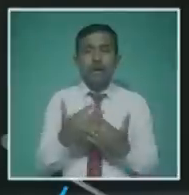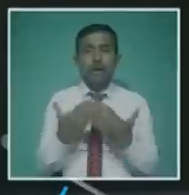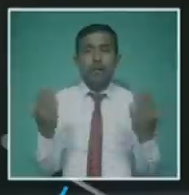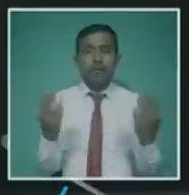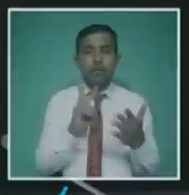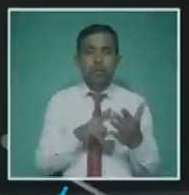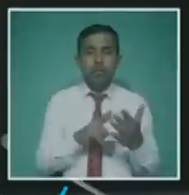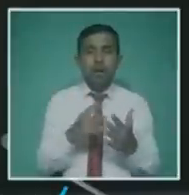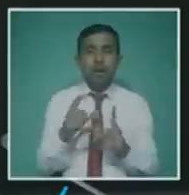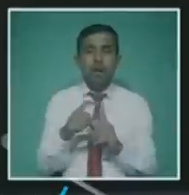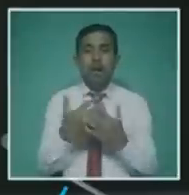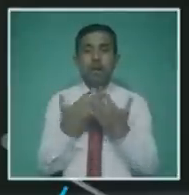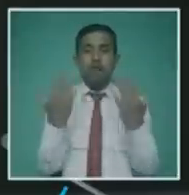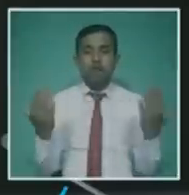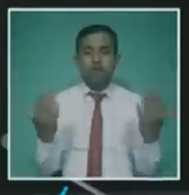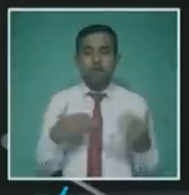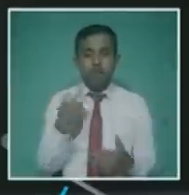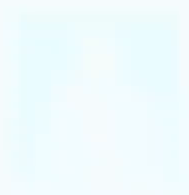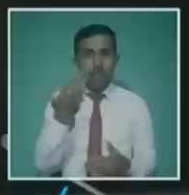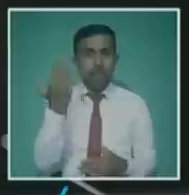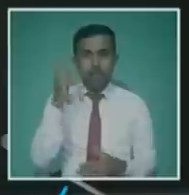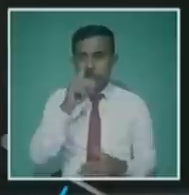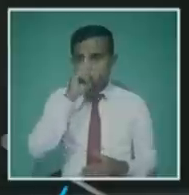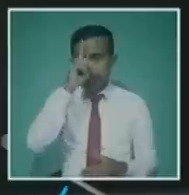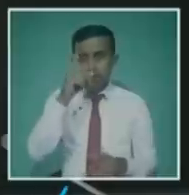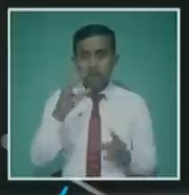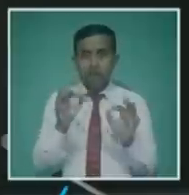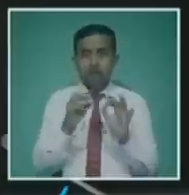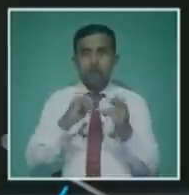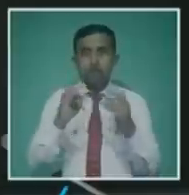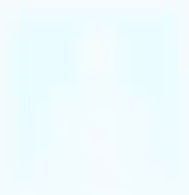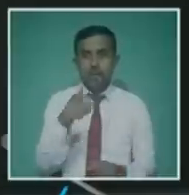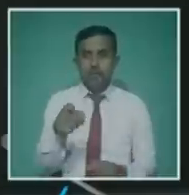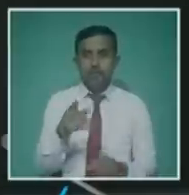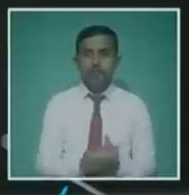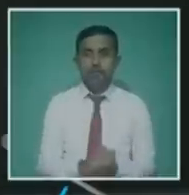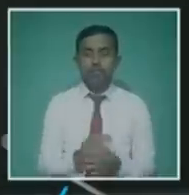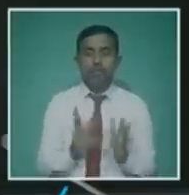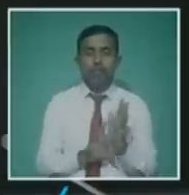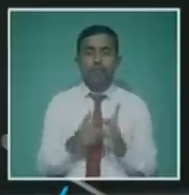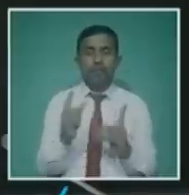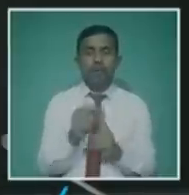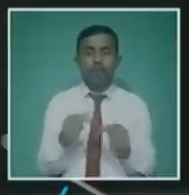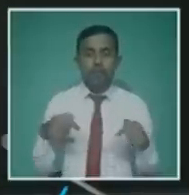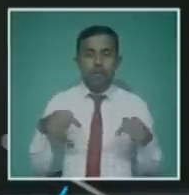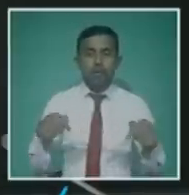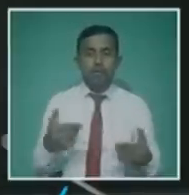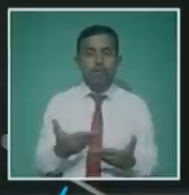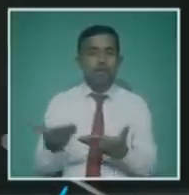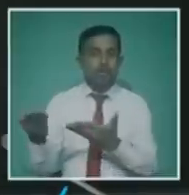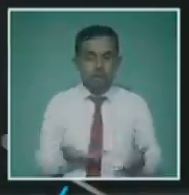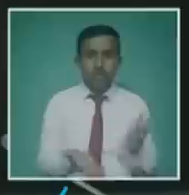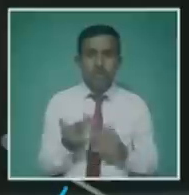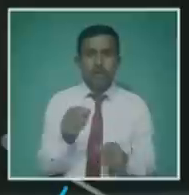තමයි අද ඩේලි මිර පත්‍රයේ තියෙනවා අපි දැක්ක පෞගේ සතියේ බැසිල් රාජපක්ෂ මැතිතුමා ලංකාවට ආවා. ඒ VIP ලොන්ච් එකේ එතුමාව සාදරයෙන් පිළිගන්න